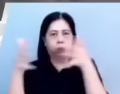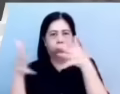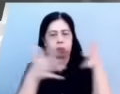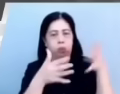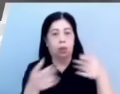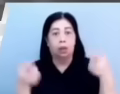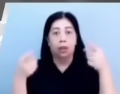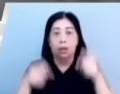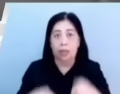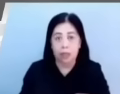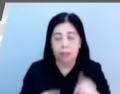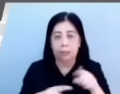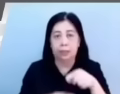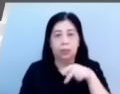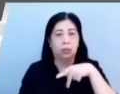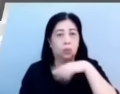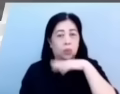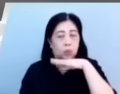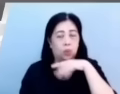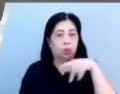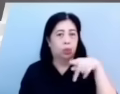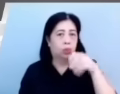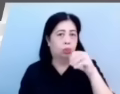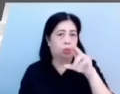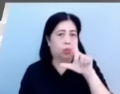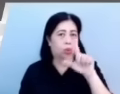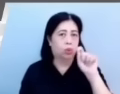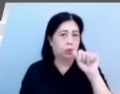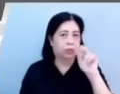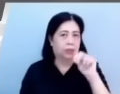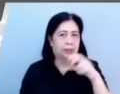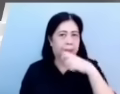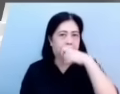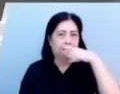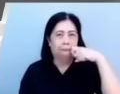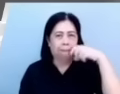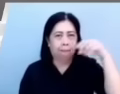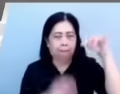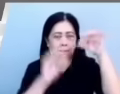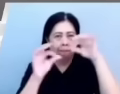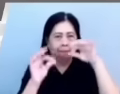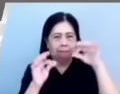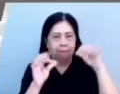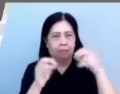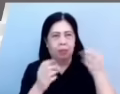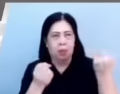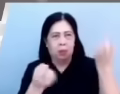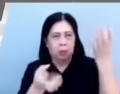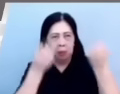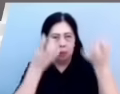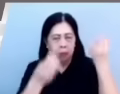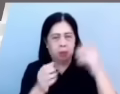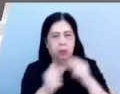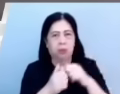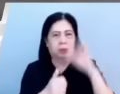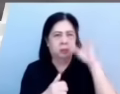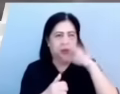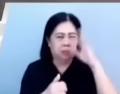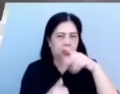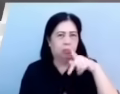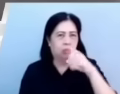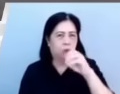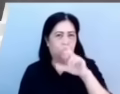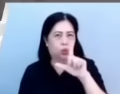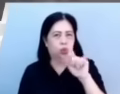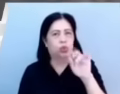yung pollutants po or yung components, dry particles po dulot nitong mga paputok, pati na rin po yung pollution sa ating kapaligiran,